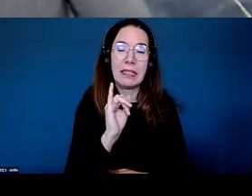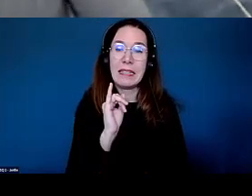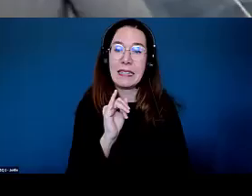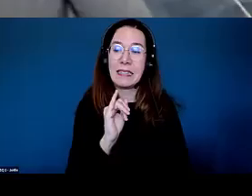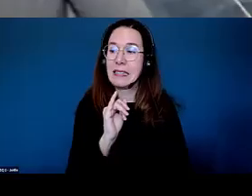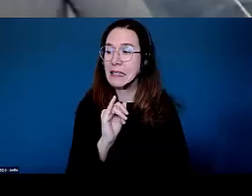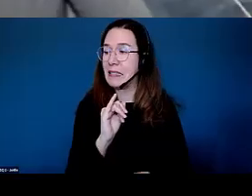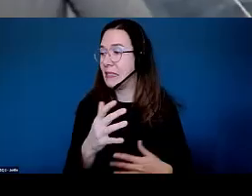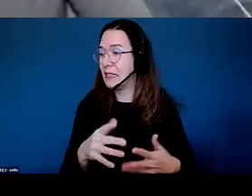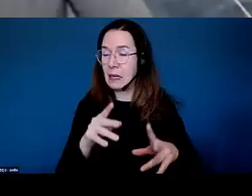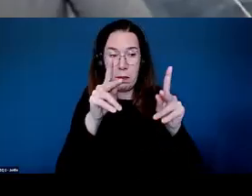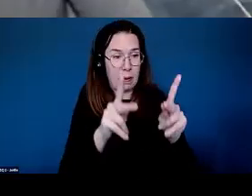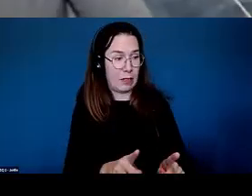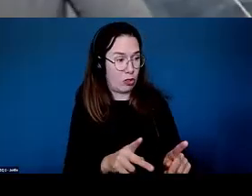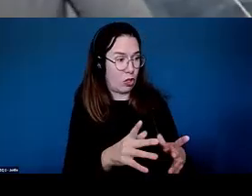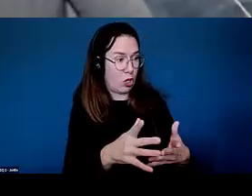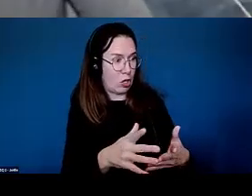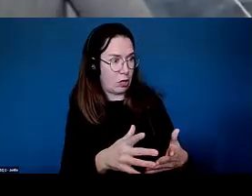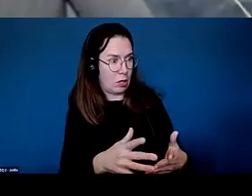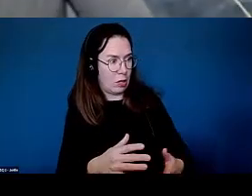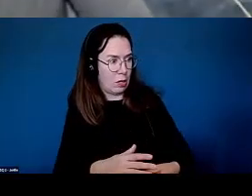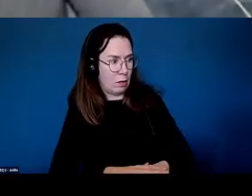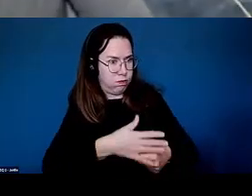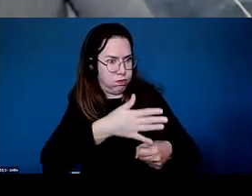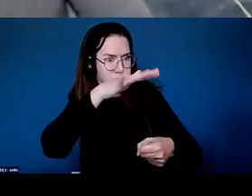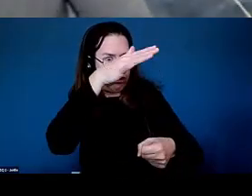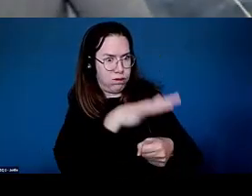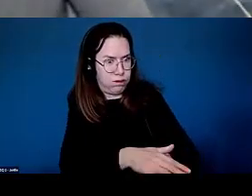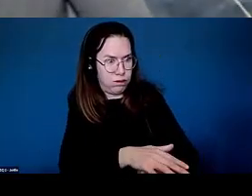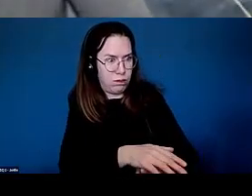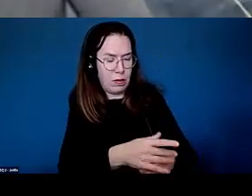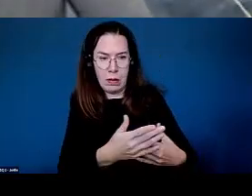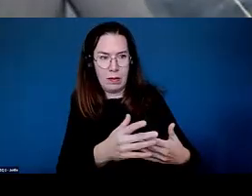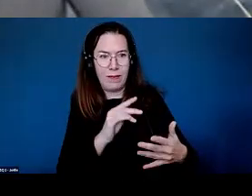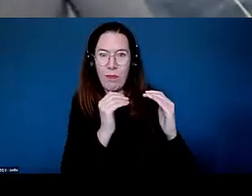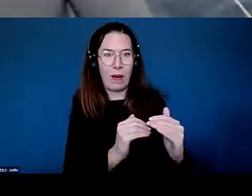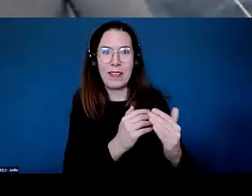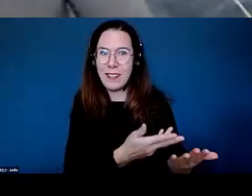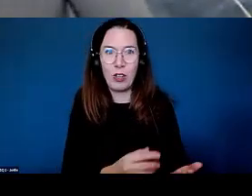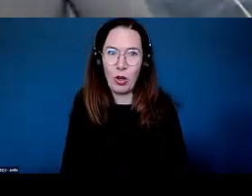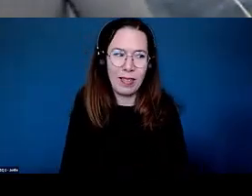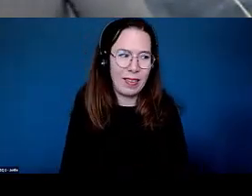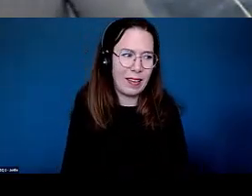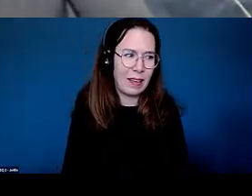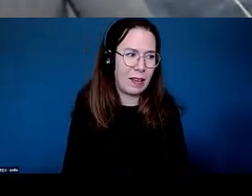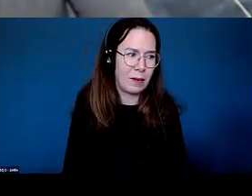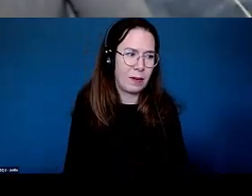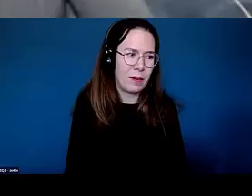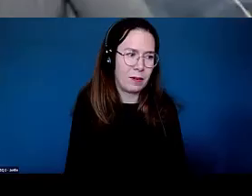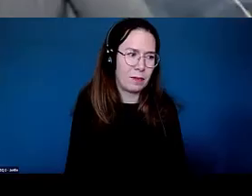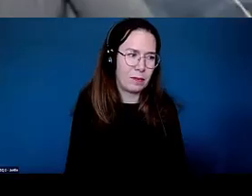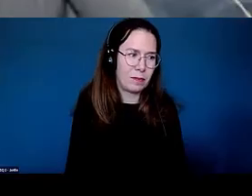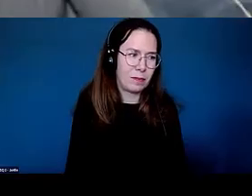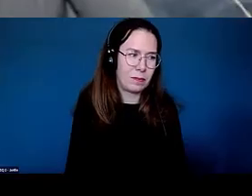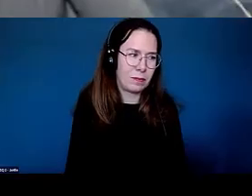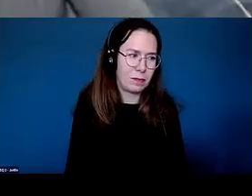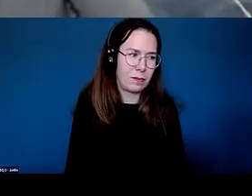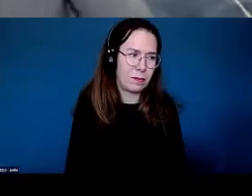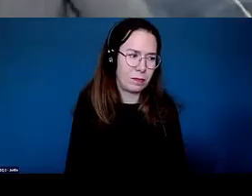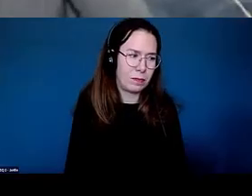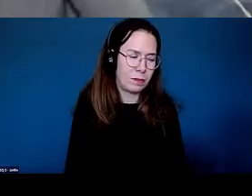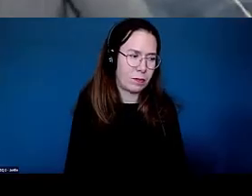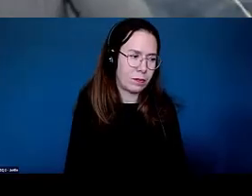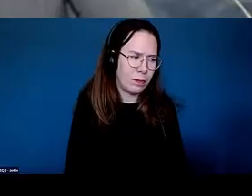Si on va décharger une personne, eh bien cette personne n'est pas du tout en sécurité. Donc, nous avons